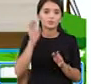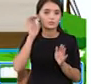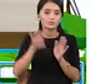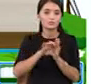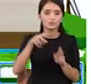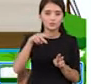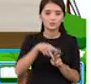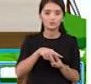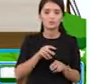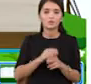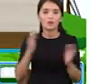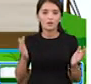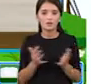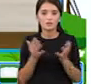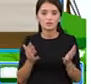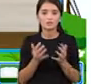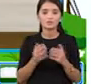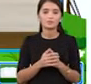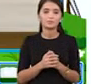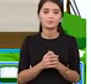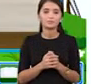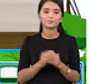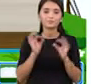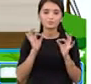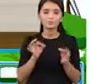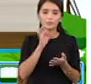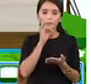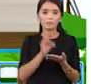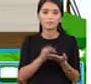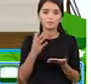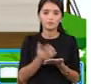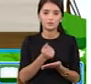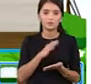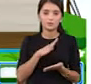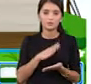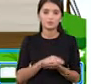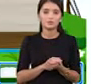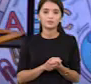bo'ysundirishga, asrashga. To'g'ri javobni topdingizmi?